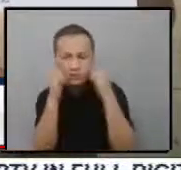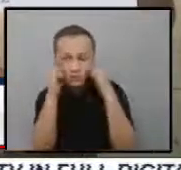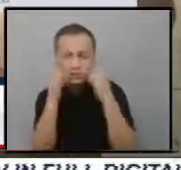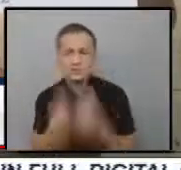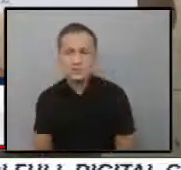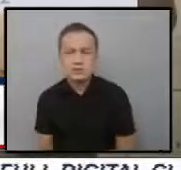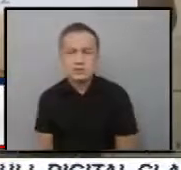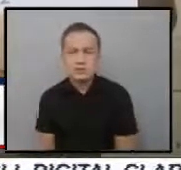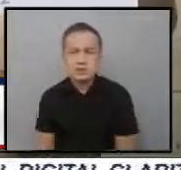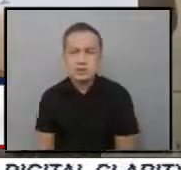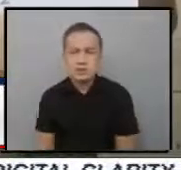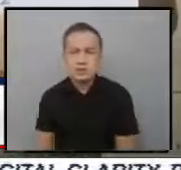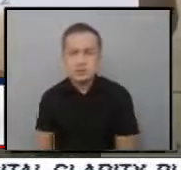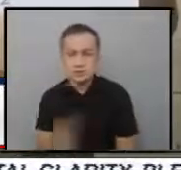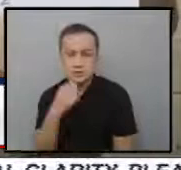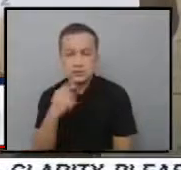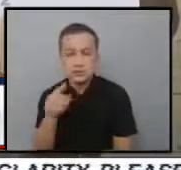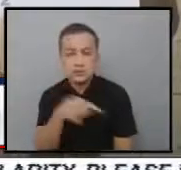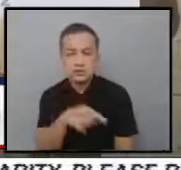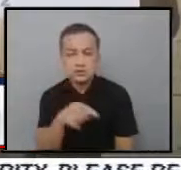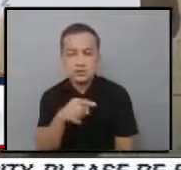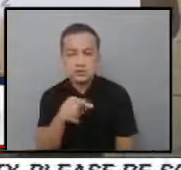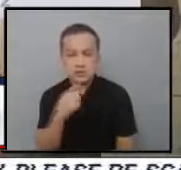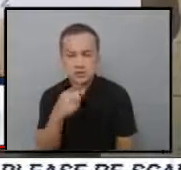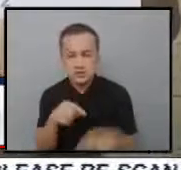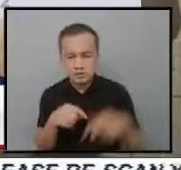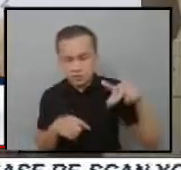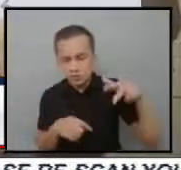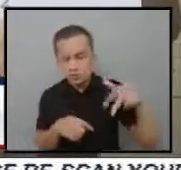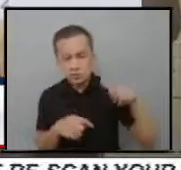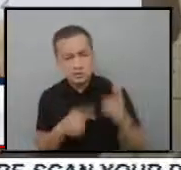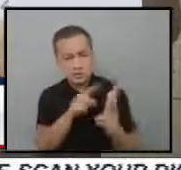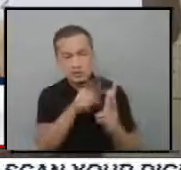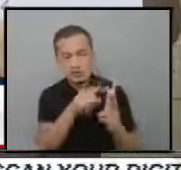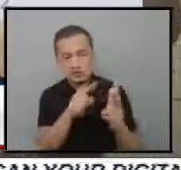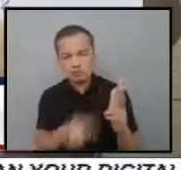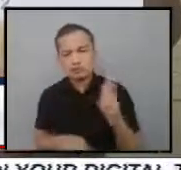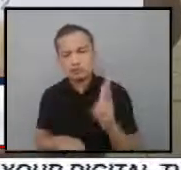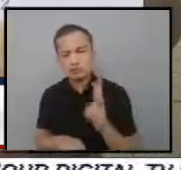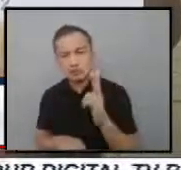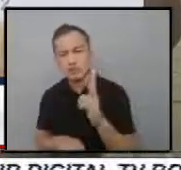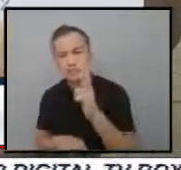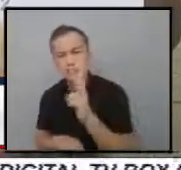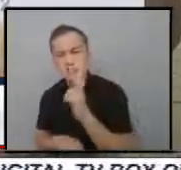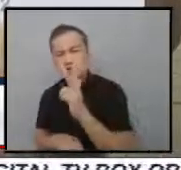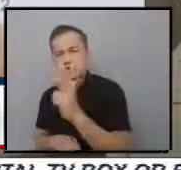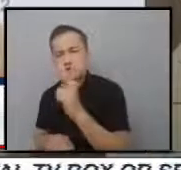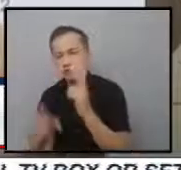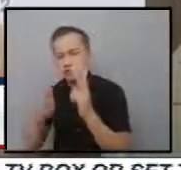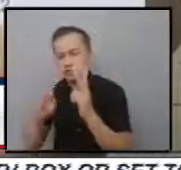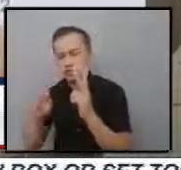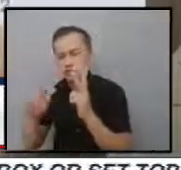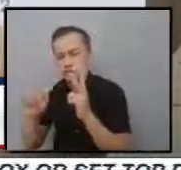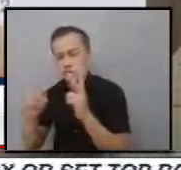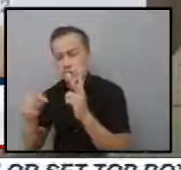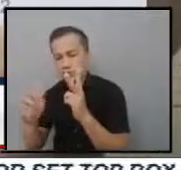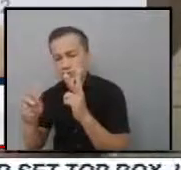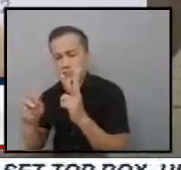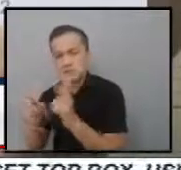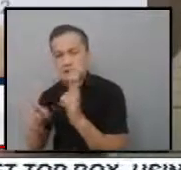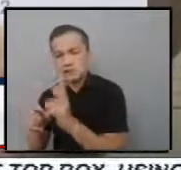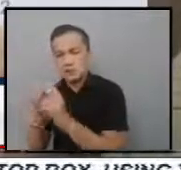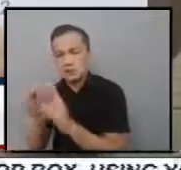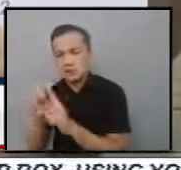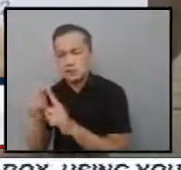Ayon sa mga otoridad, naglalakad ang tatlong suspect sa kahabaan ng Tulyahan Extension sa Barangay 162 sa